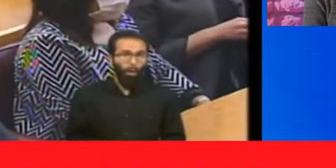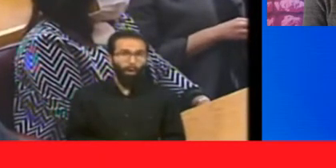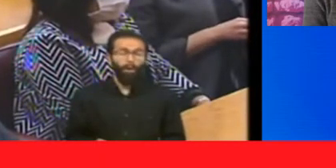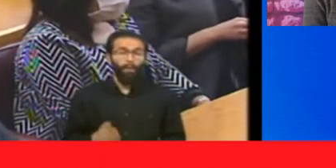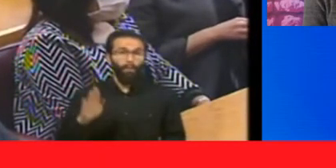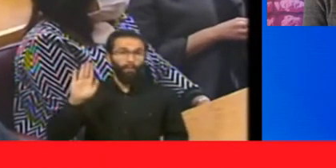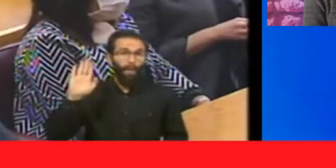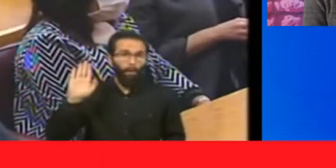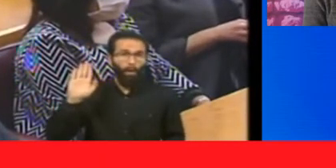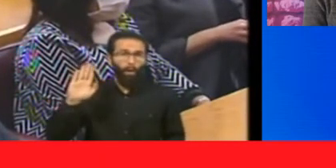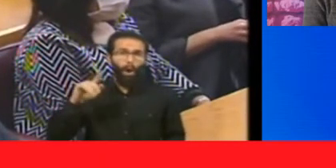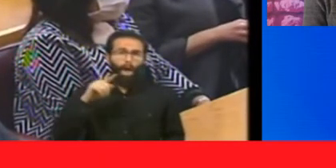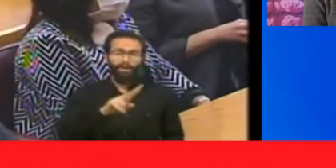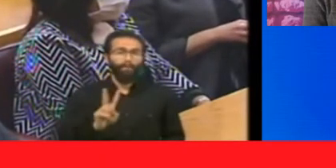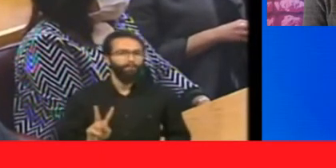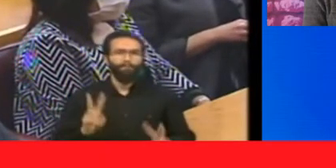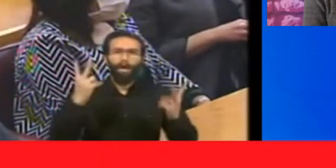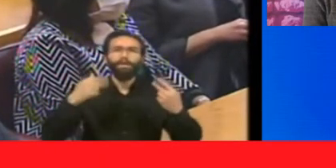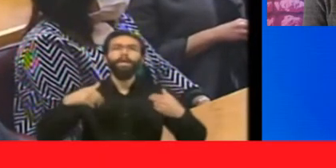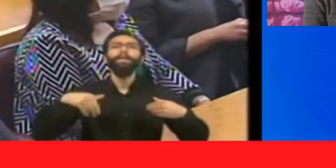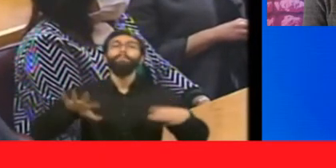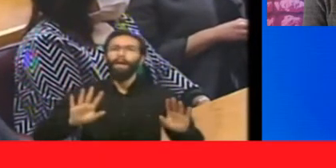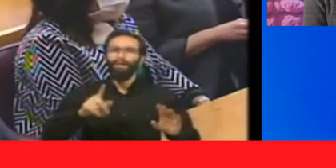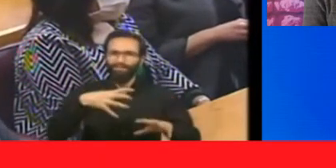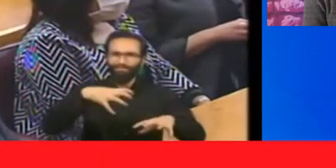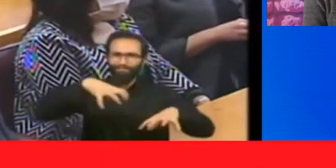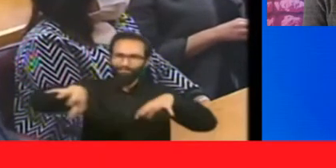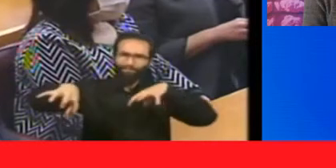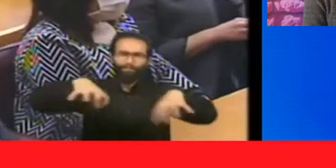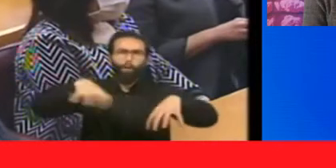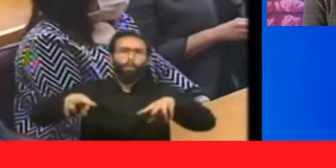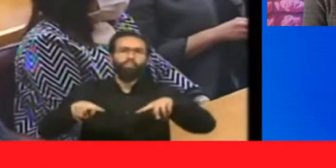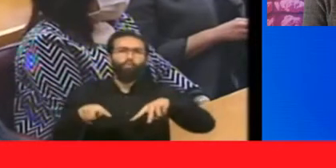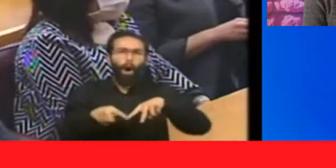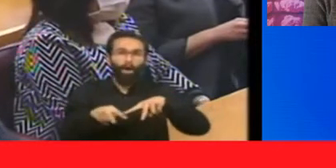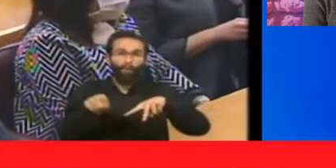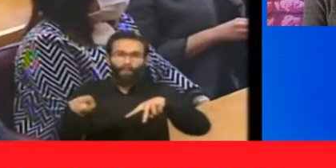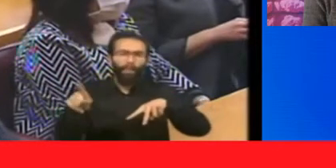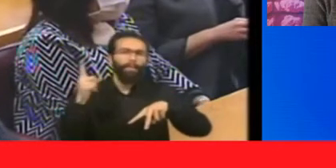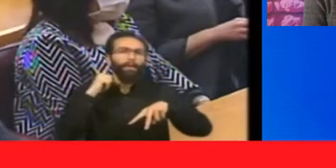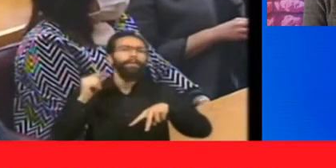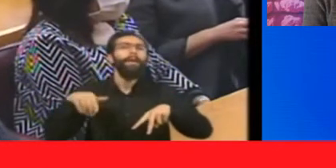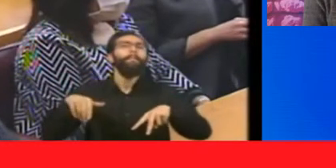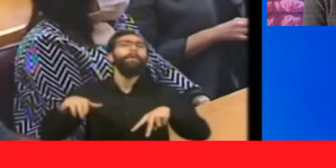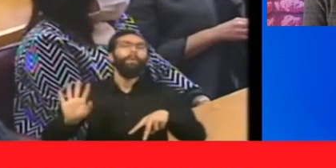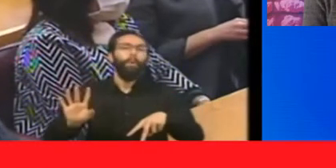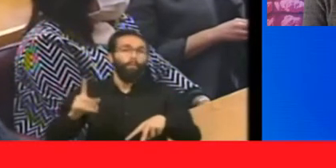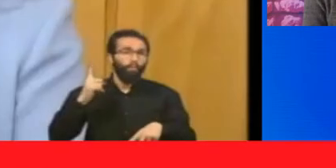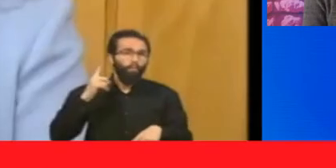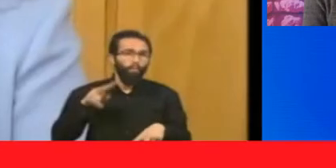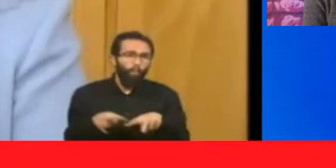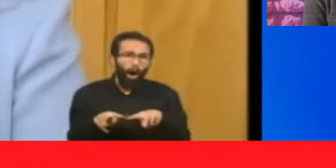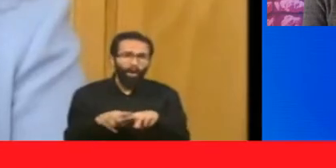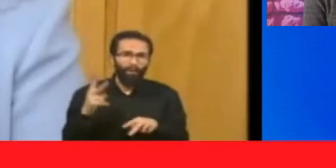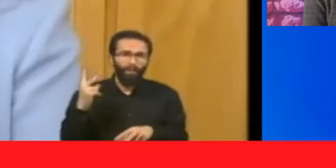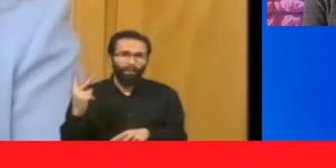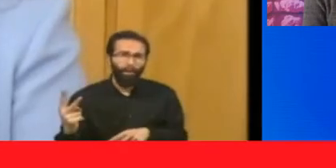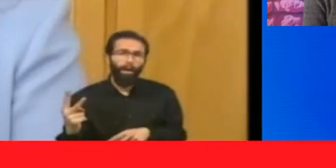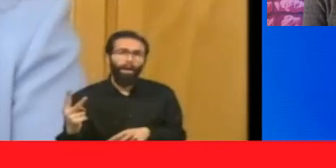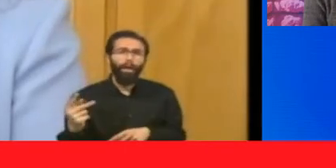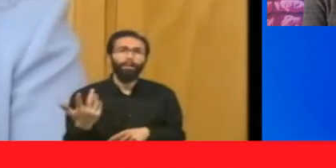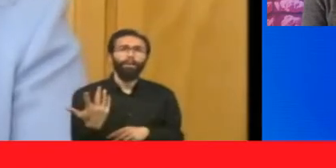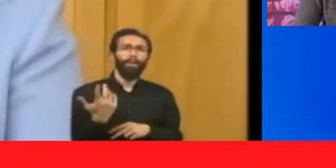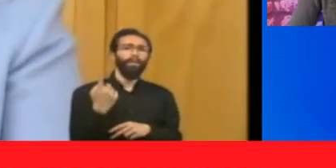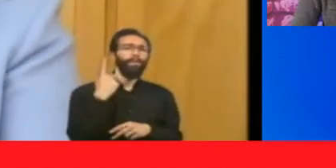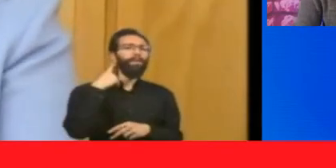olan muhalefeti dinleme ve ortak akıl oluşturma yerine muhalefete savaş açmış